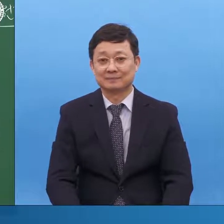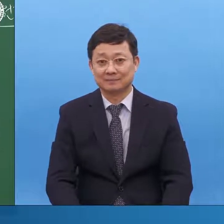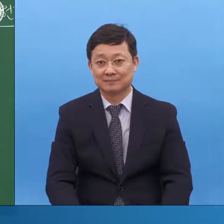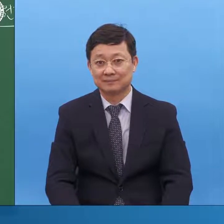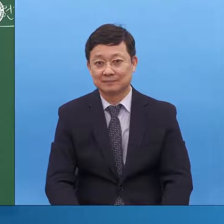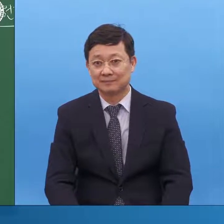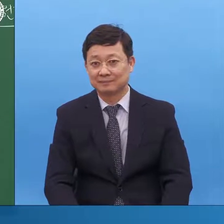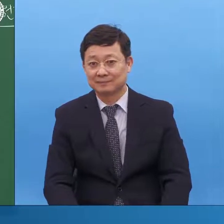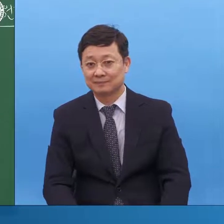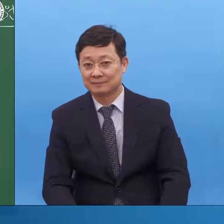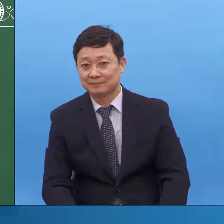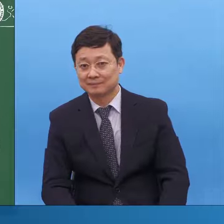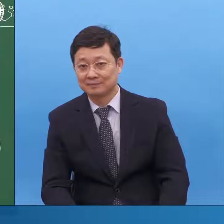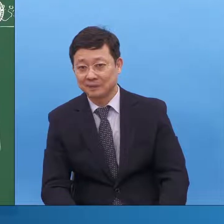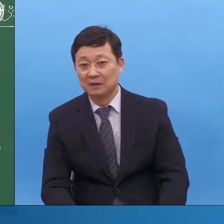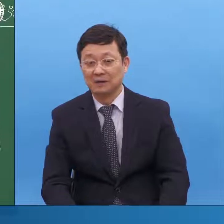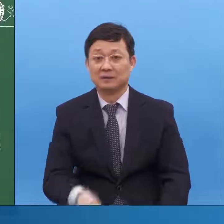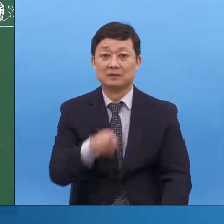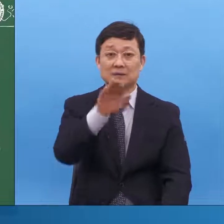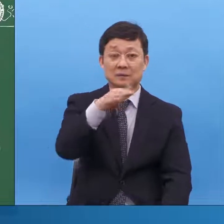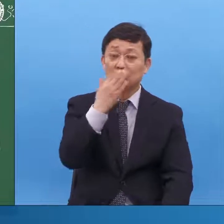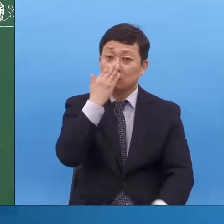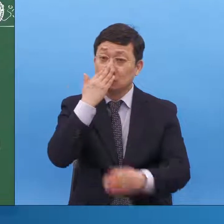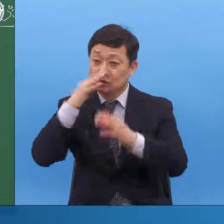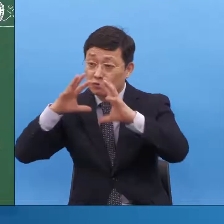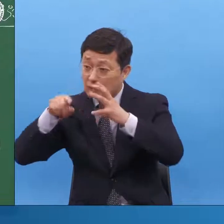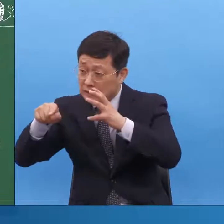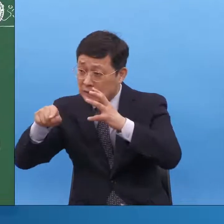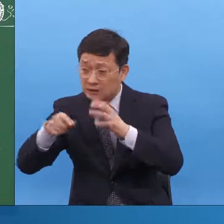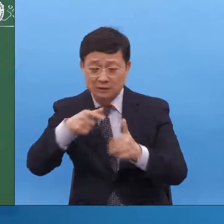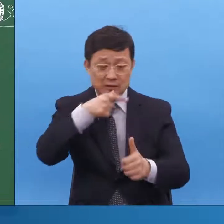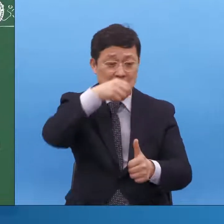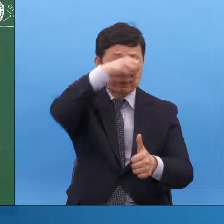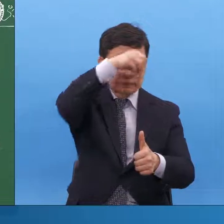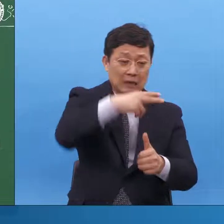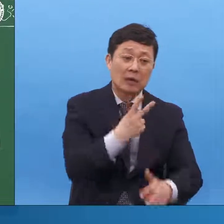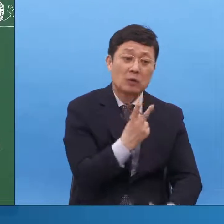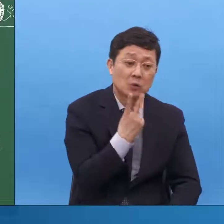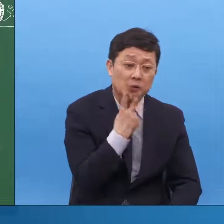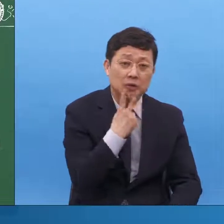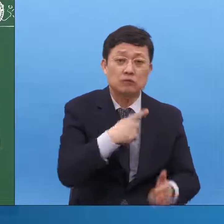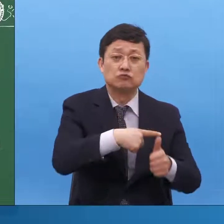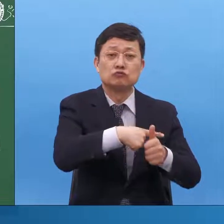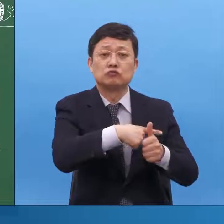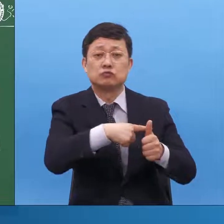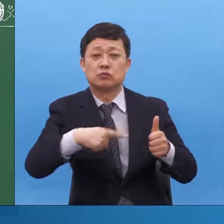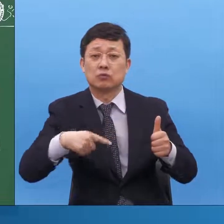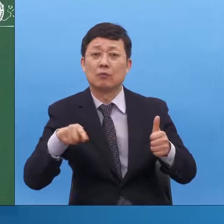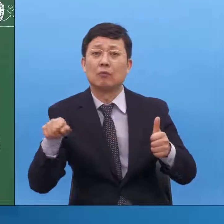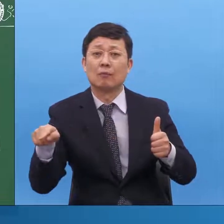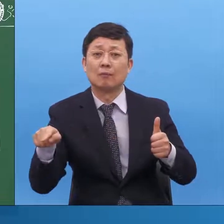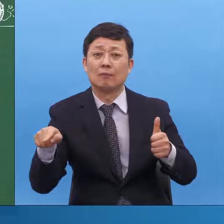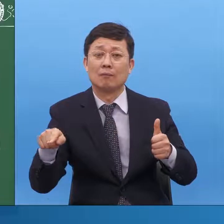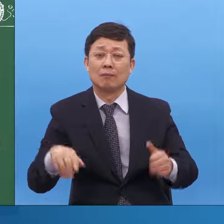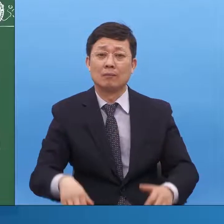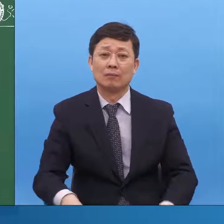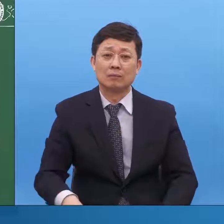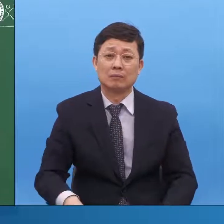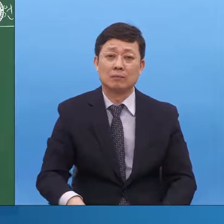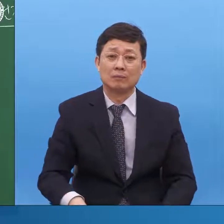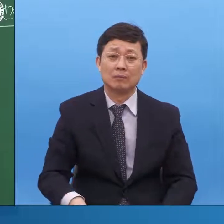유대인들은 세례요한을 죽였어요. We saw that the Jewish people, they killed John the Baptist. 그리고